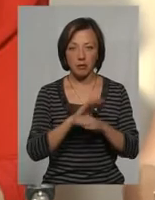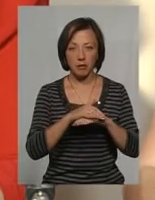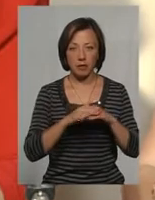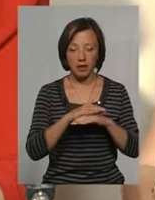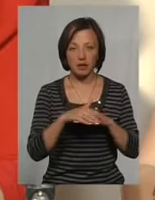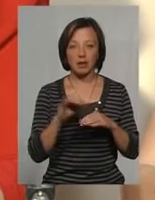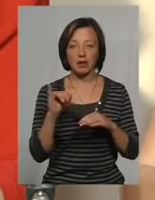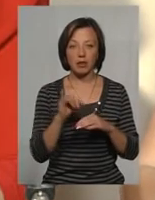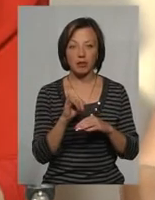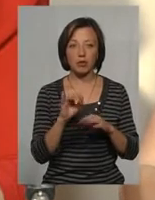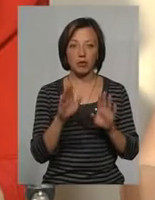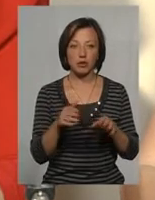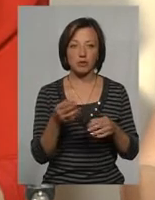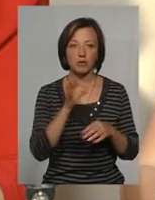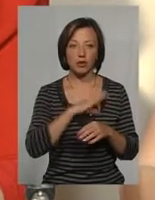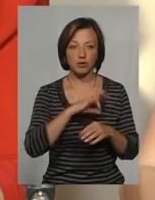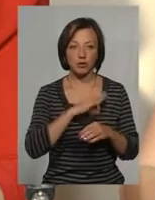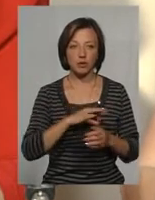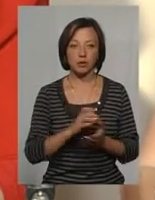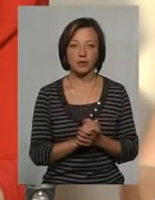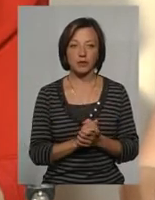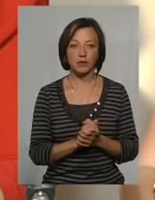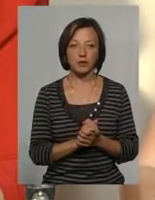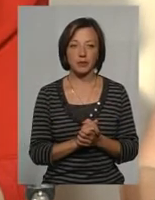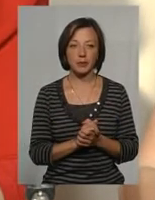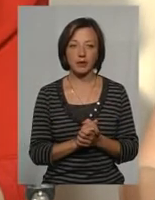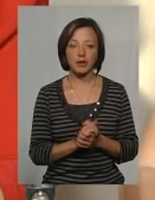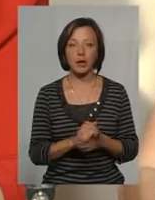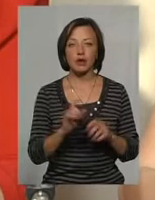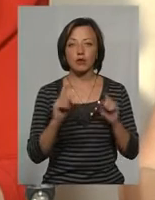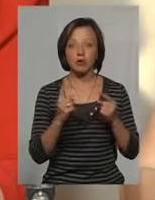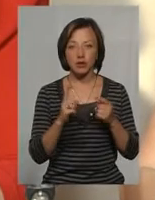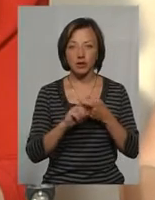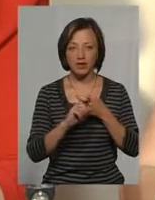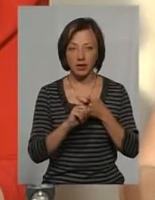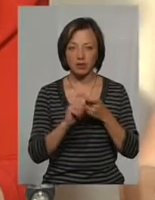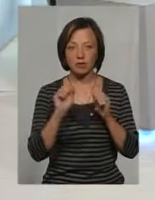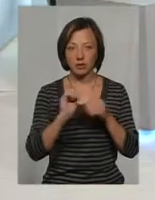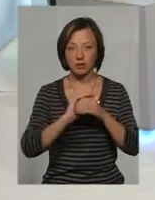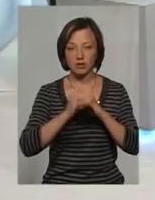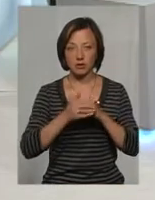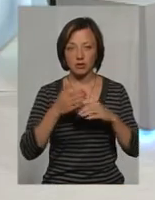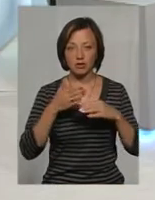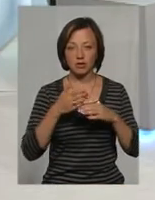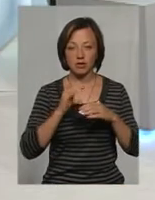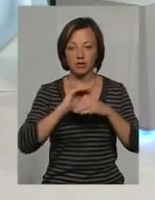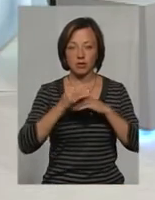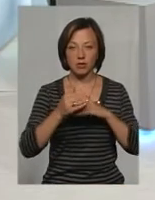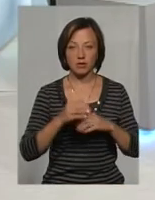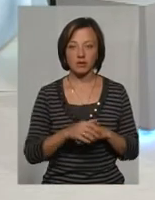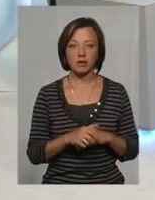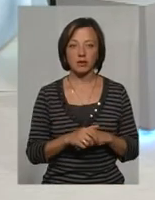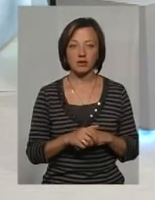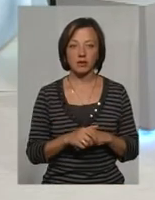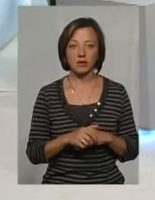і потім вже їх використовувати. Тому що сама сальмонелла, вона, як вже сказала Ларіса Іванівна, вона зовні,